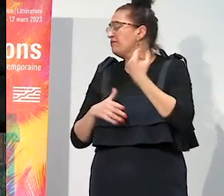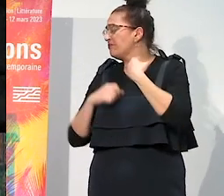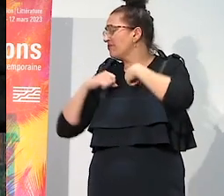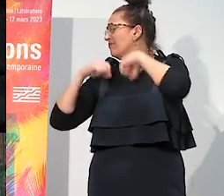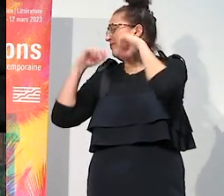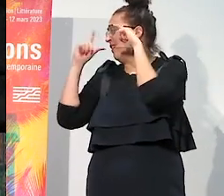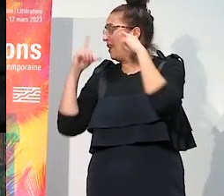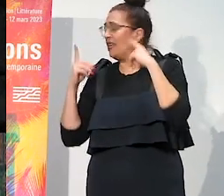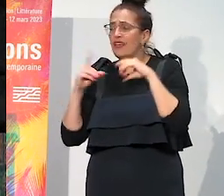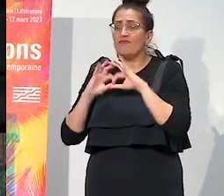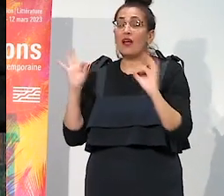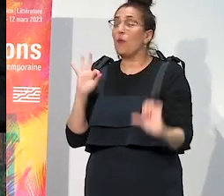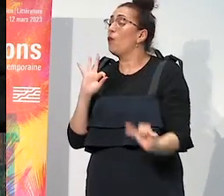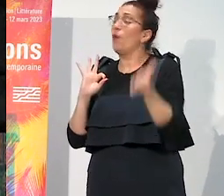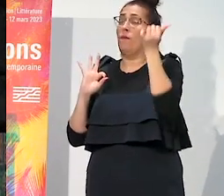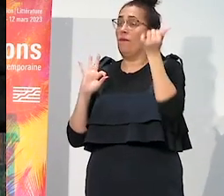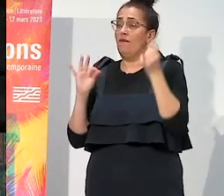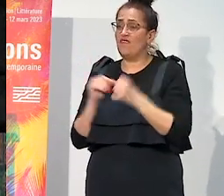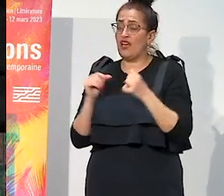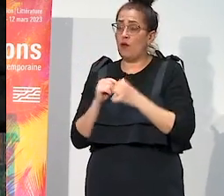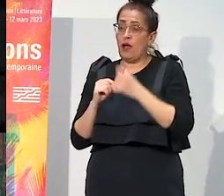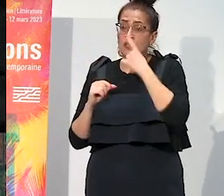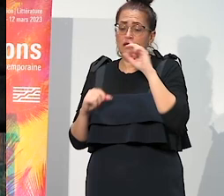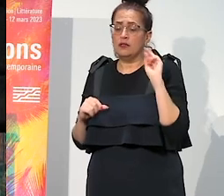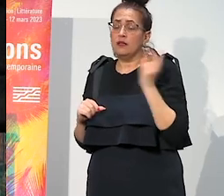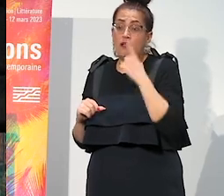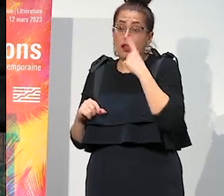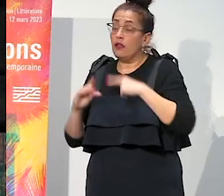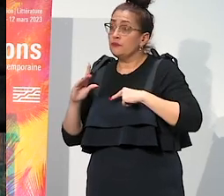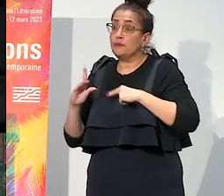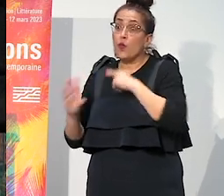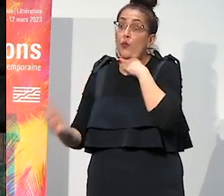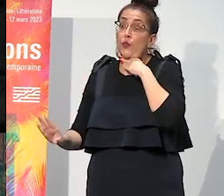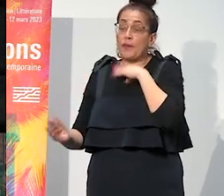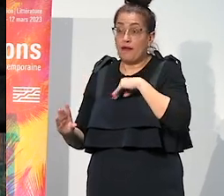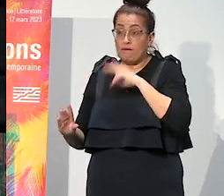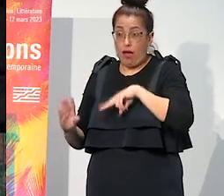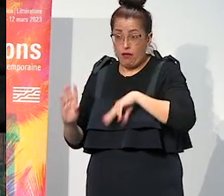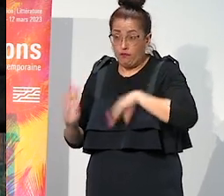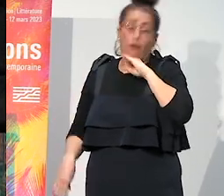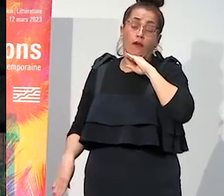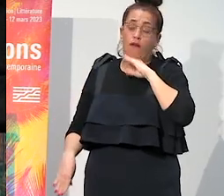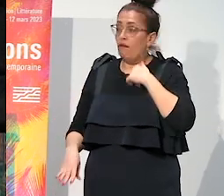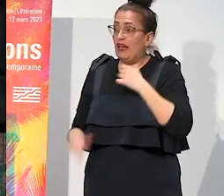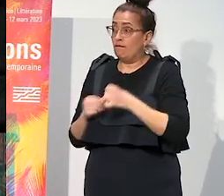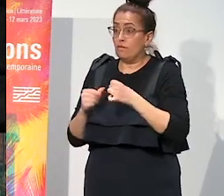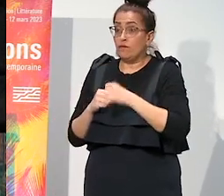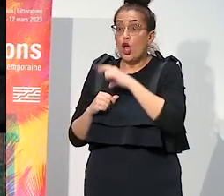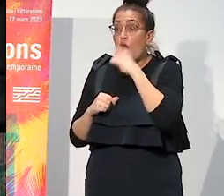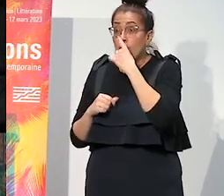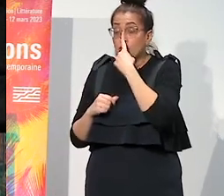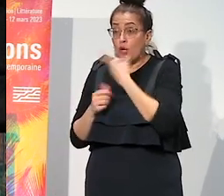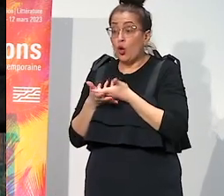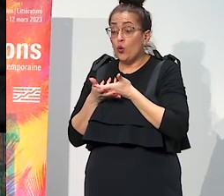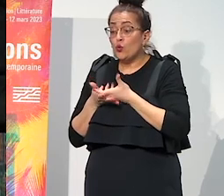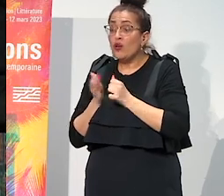c'est la première phrase, elle s'aperçoit qu'elle n'en peut plus. Et elle tue tous les hommes qui vont l'importuner, et